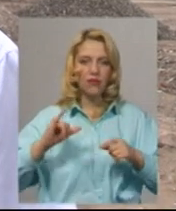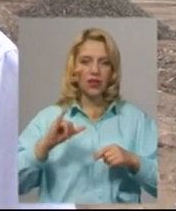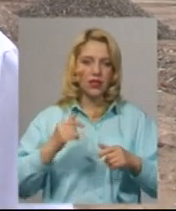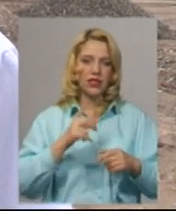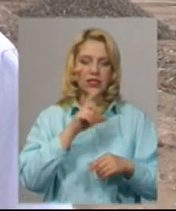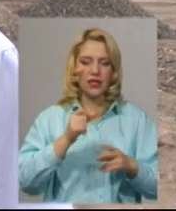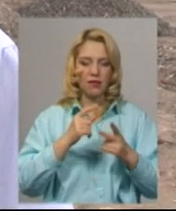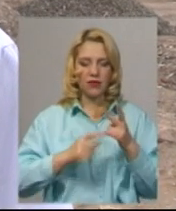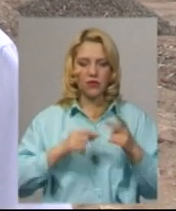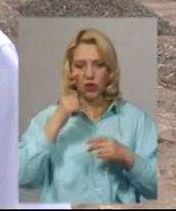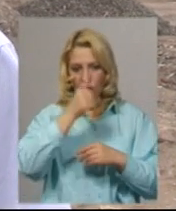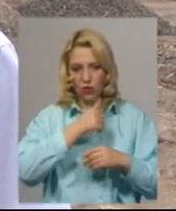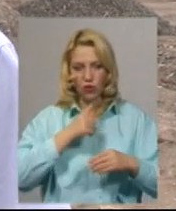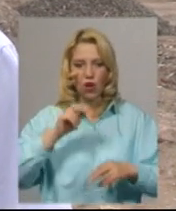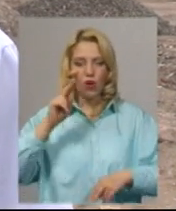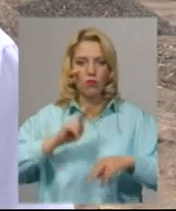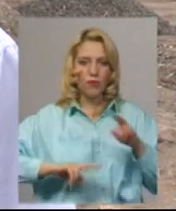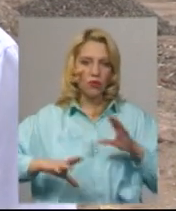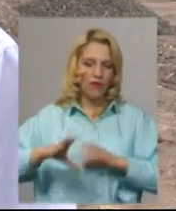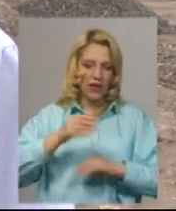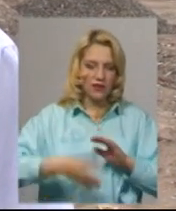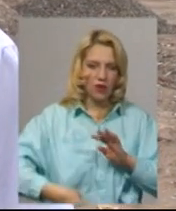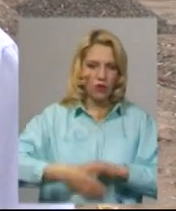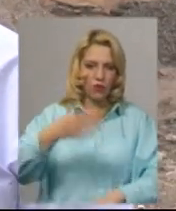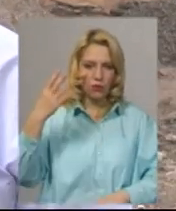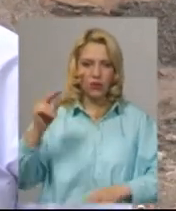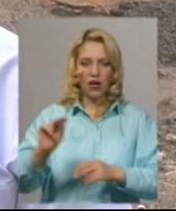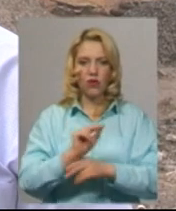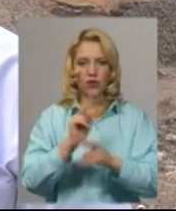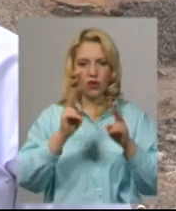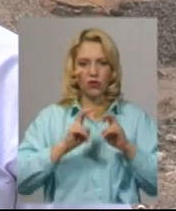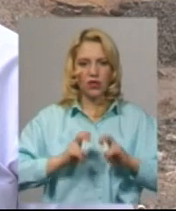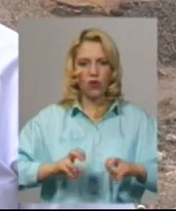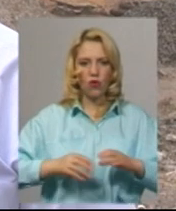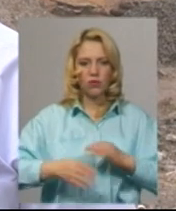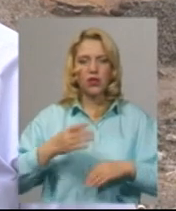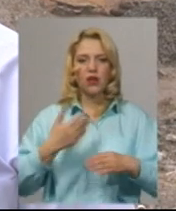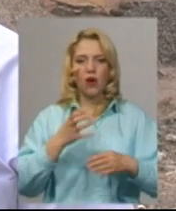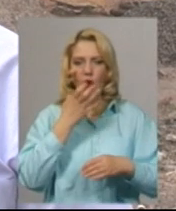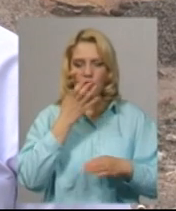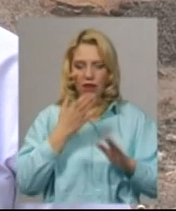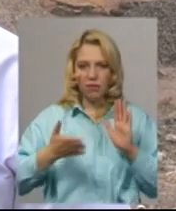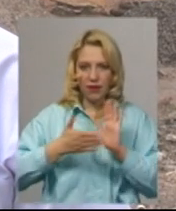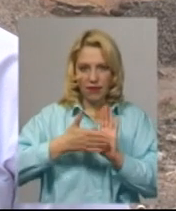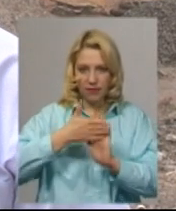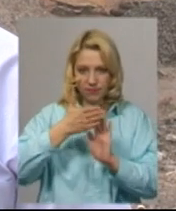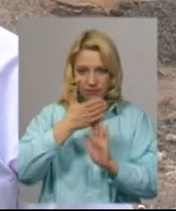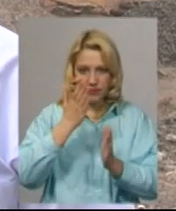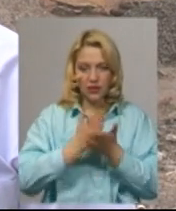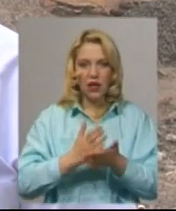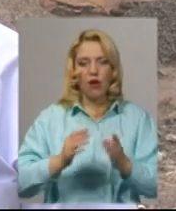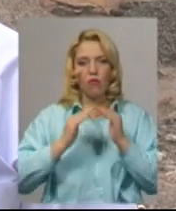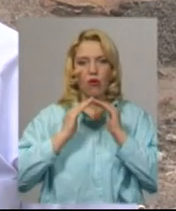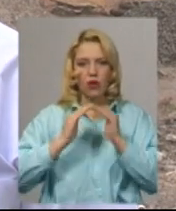півтора року побудовано весь корпус лікувально-діагностичного корпусу. Проведено утеплення корпусу, зроблено